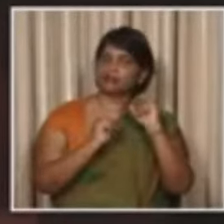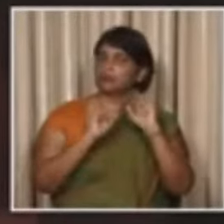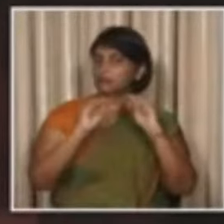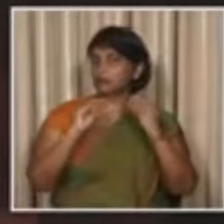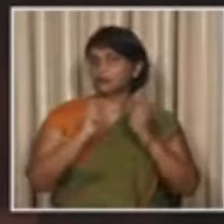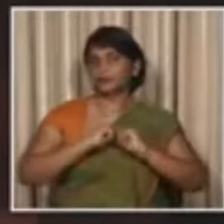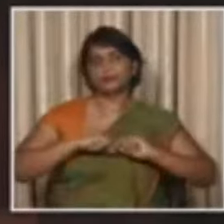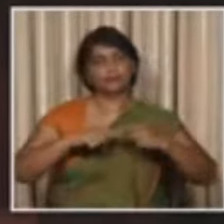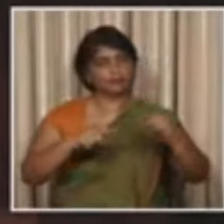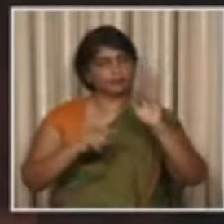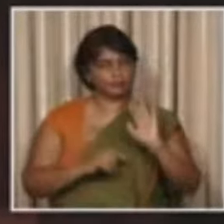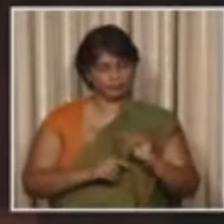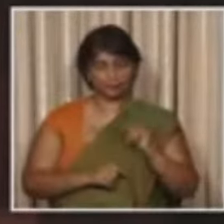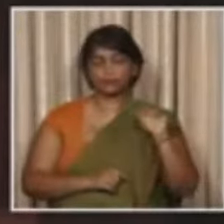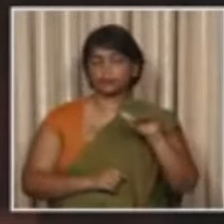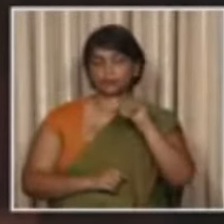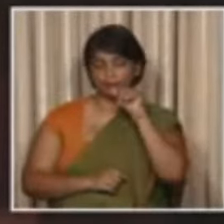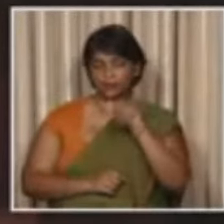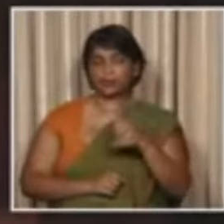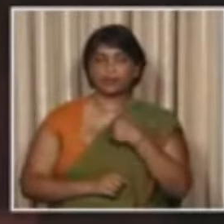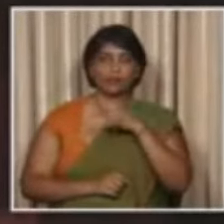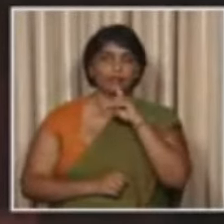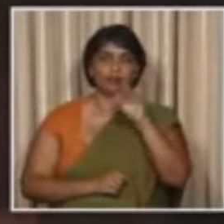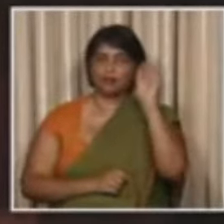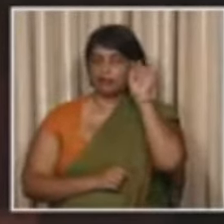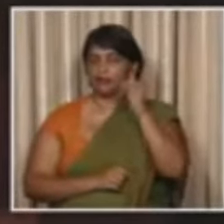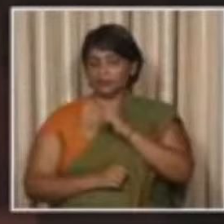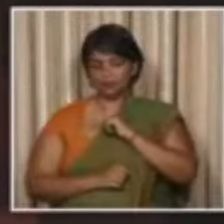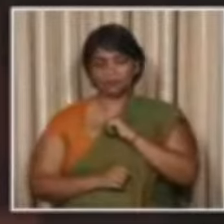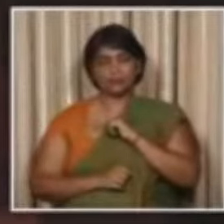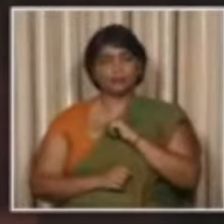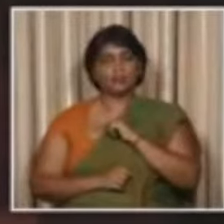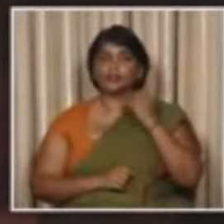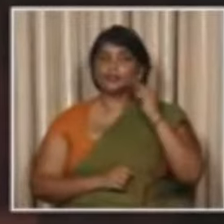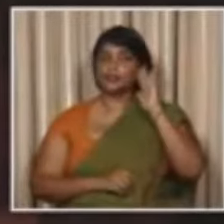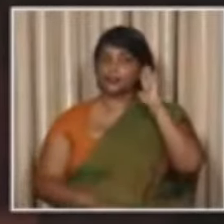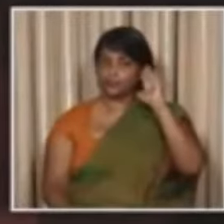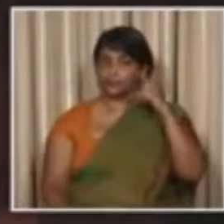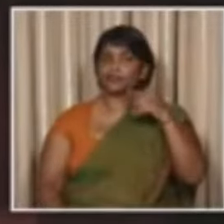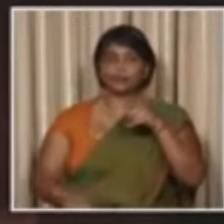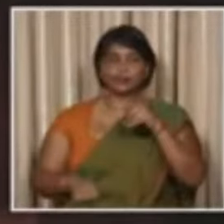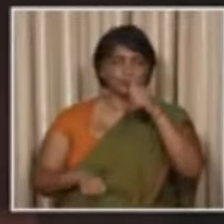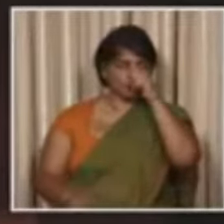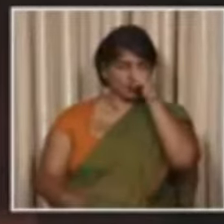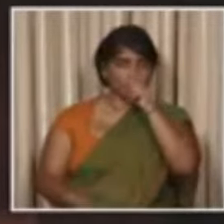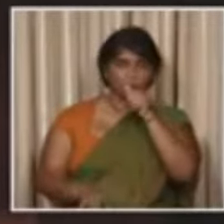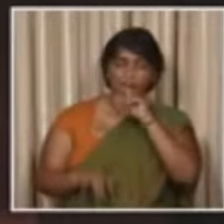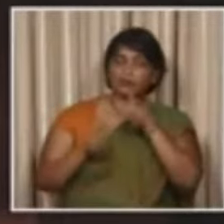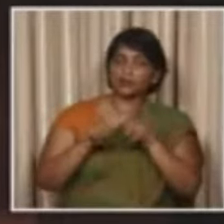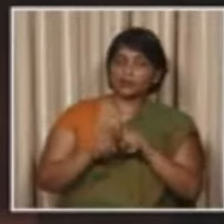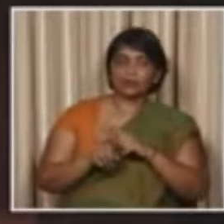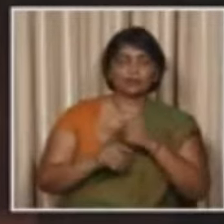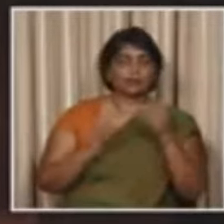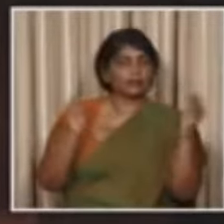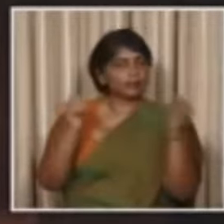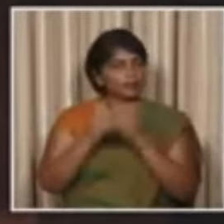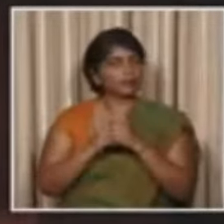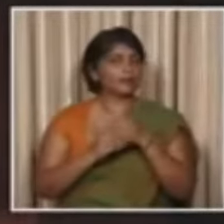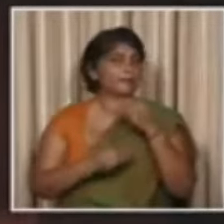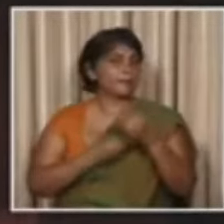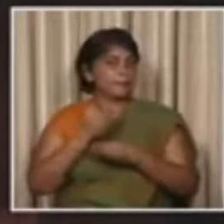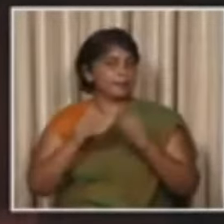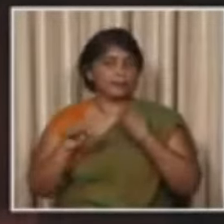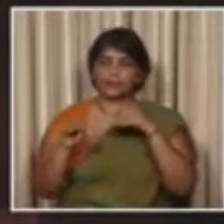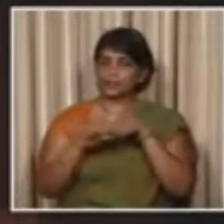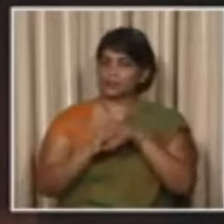එක පිළිබඳව. ඇත්ත වශයෙන්ම මම අහන්නට කැමති විශේෂයෙන්ම මේ වංචනික ආකාරයෙන් නීති විරෝධී ලෙස ව්‍යාපාරවල